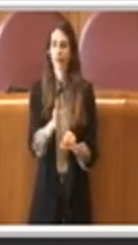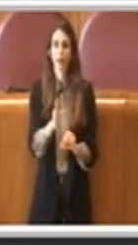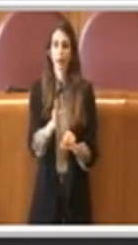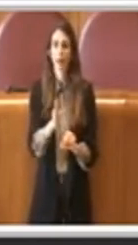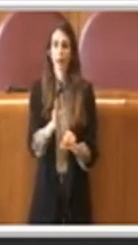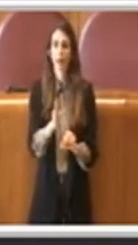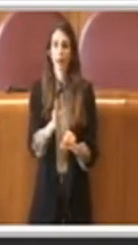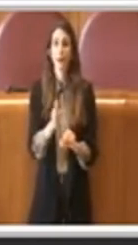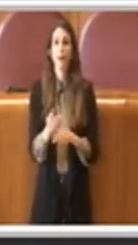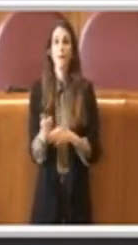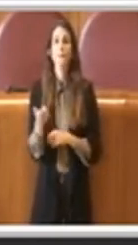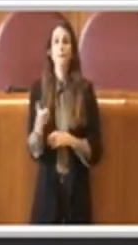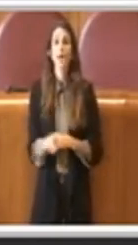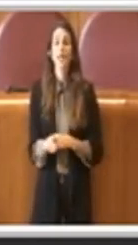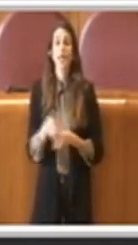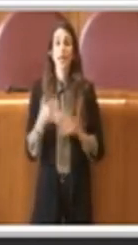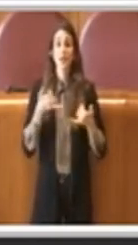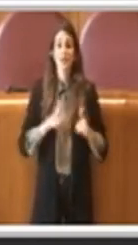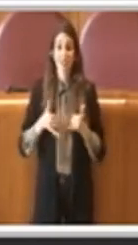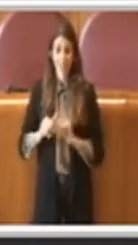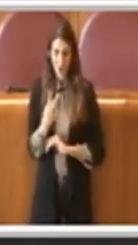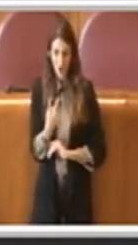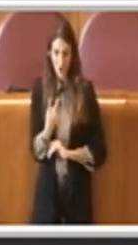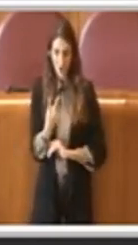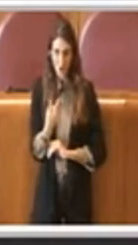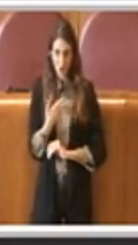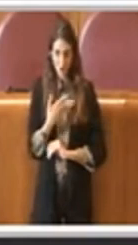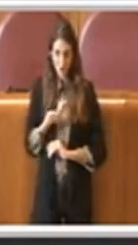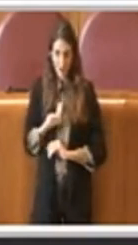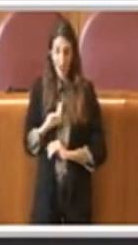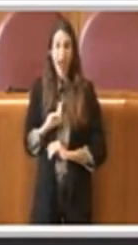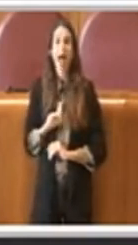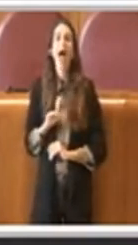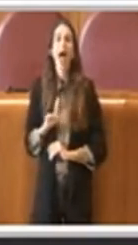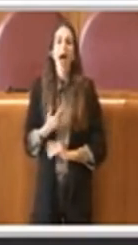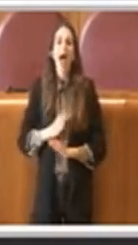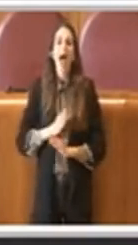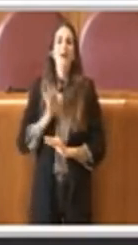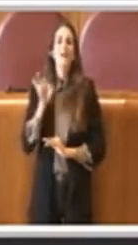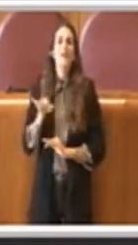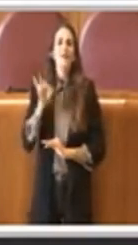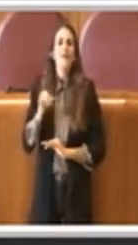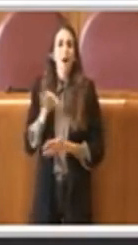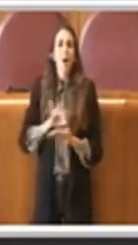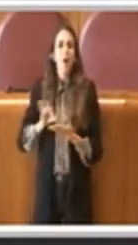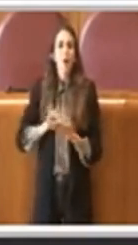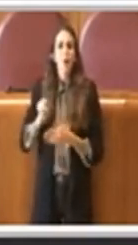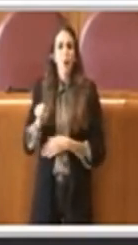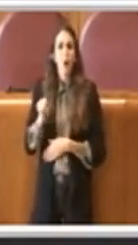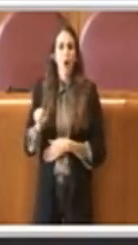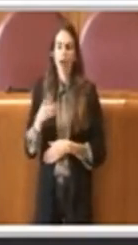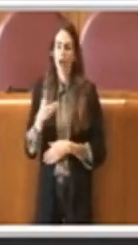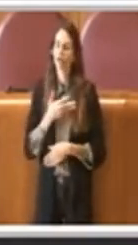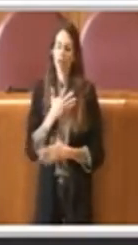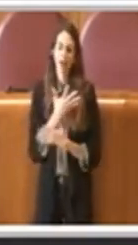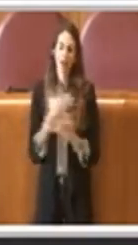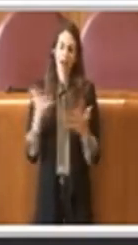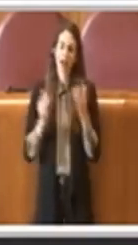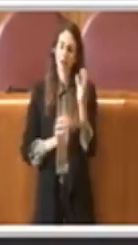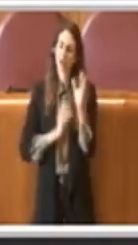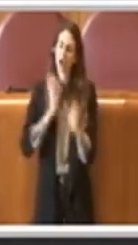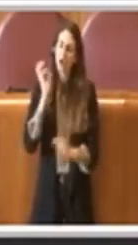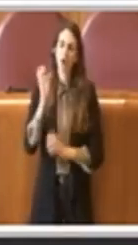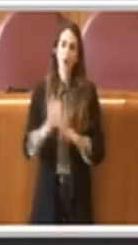quanto due dei miei figli vanno proprio in una di queste scuole che è stata scelta. Effettivamente c'è già grande confusione, anzi